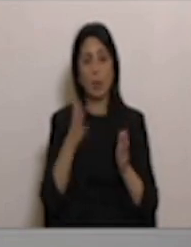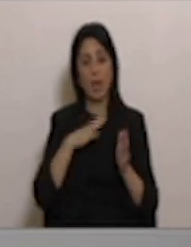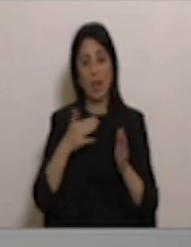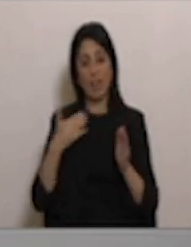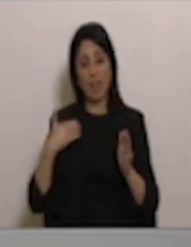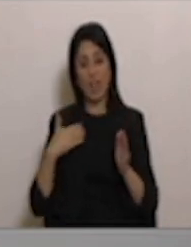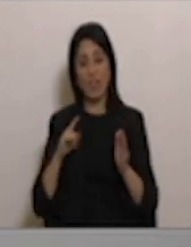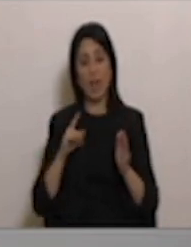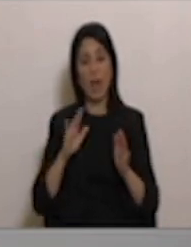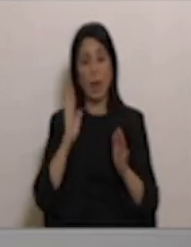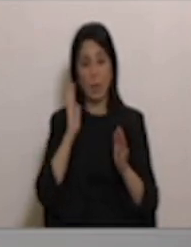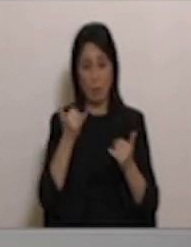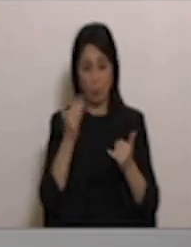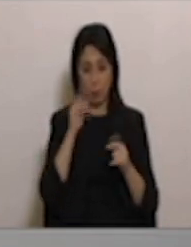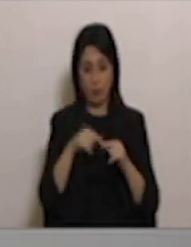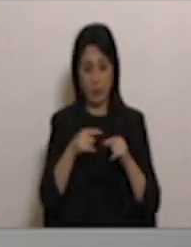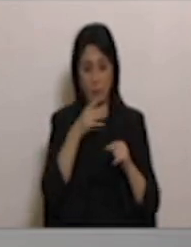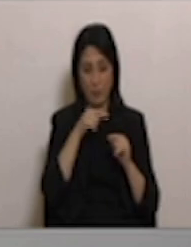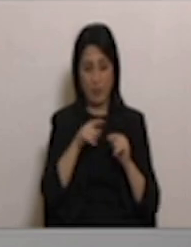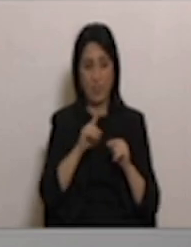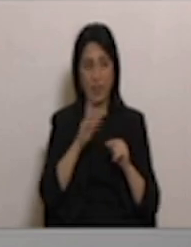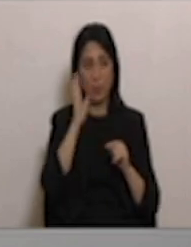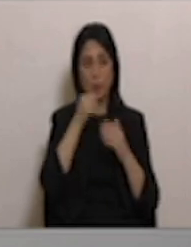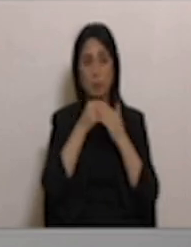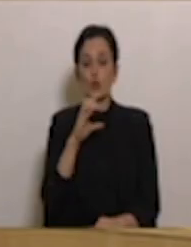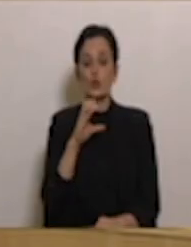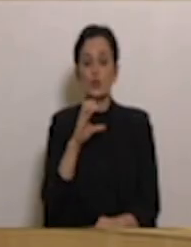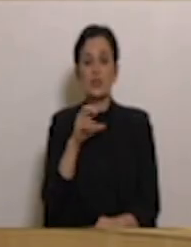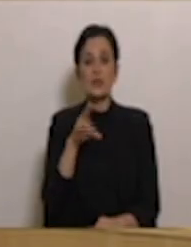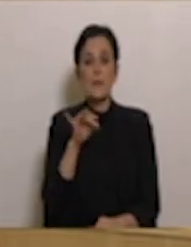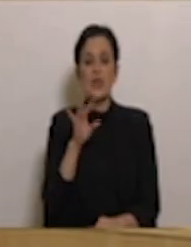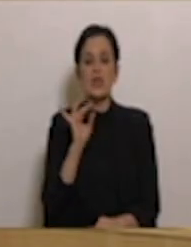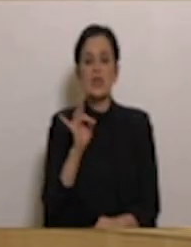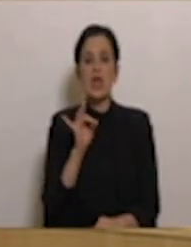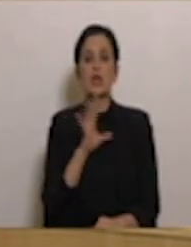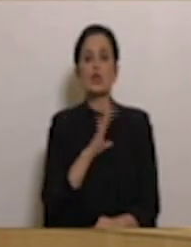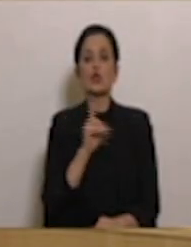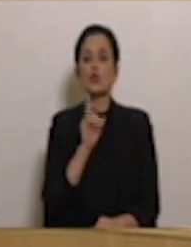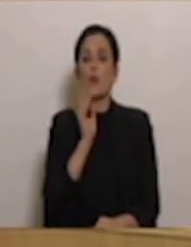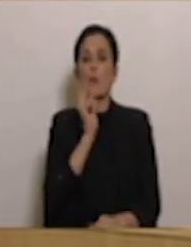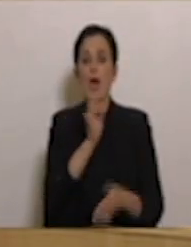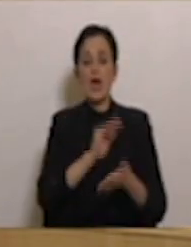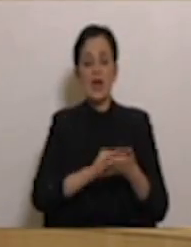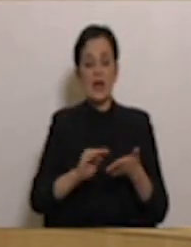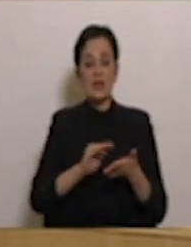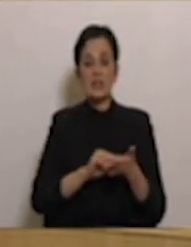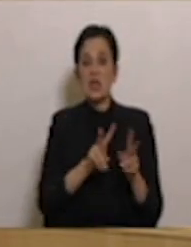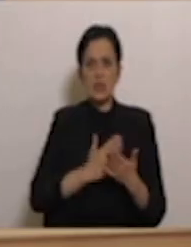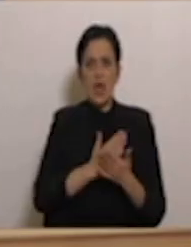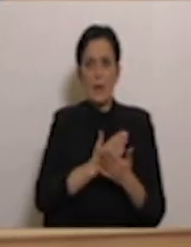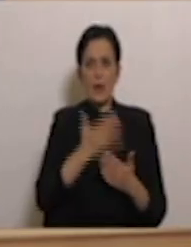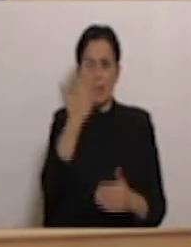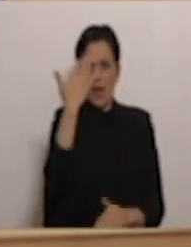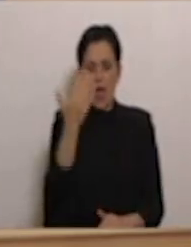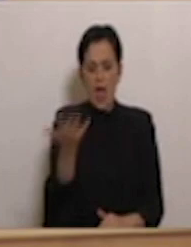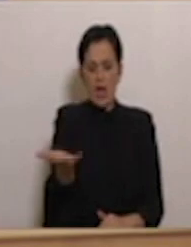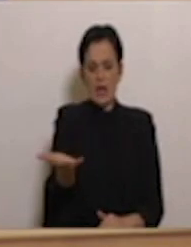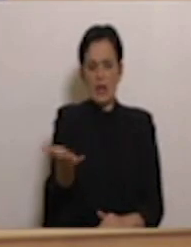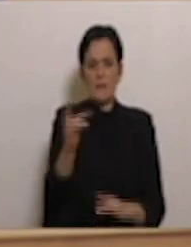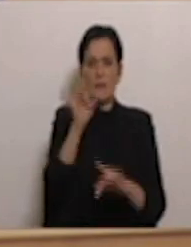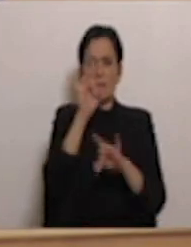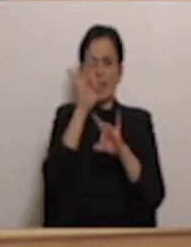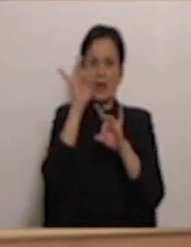და რა მოხდება ეხლა ჩვენს პერიოდში და რისი მიღწევაც შეგვიძლია. დღევანდელ სესიაზე მწვავე განცხადებები გაკეთდა მოსამართლეების